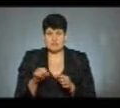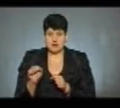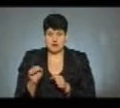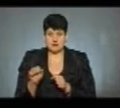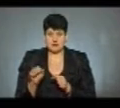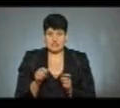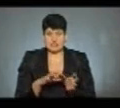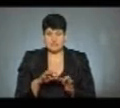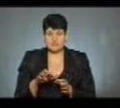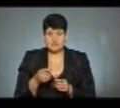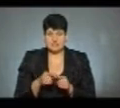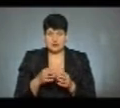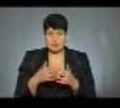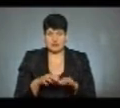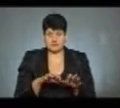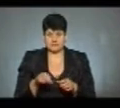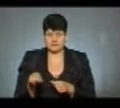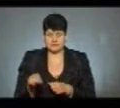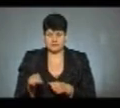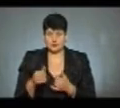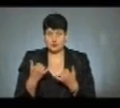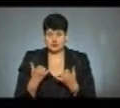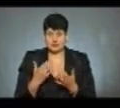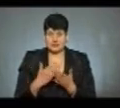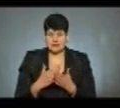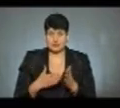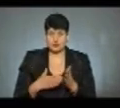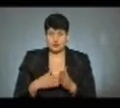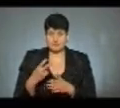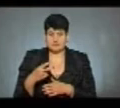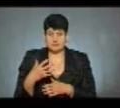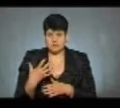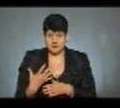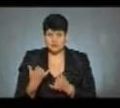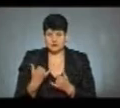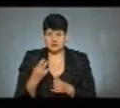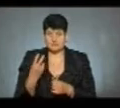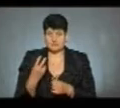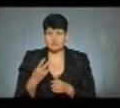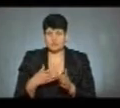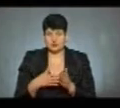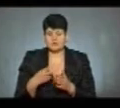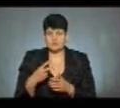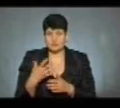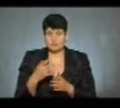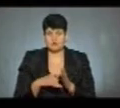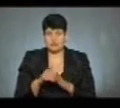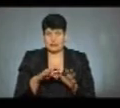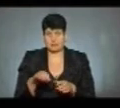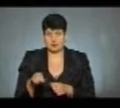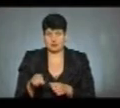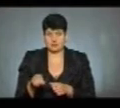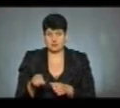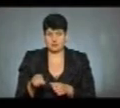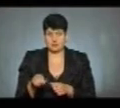все обладнання звітом. Сьогодні є до 25, тобто 24, сьогодні є до 25, ми почали демонтаж.